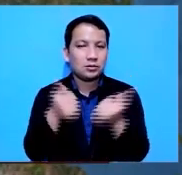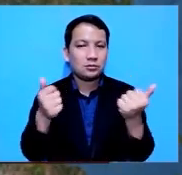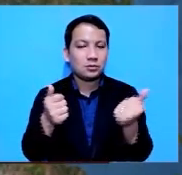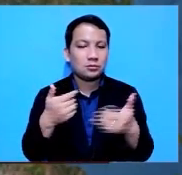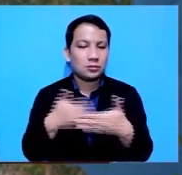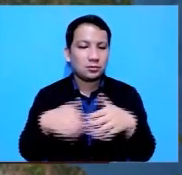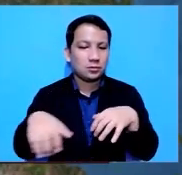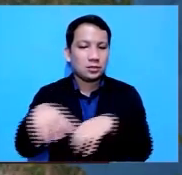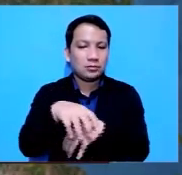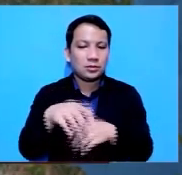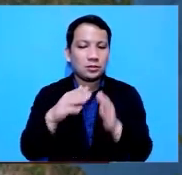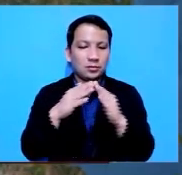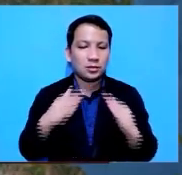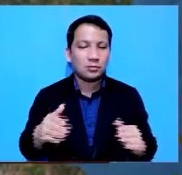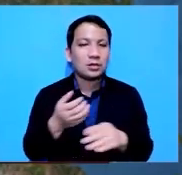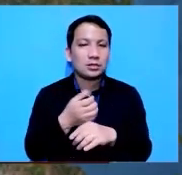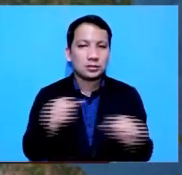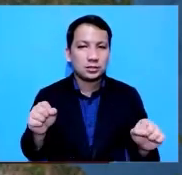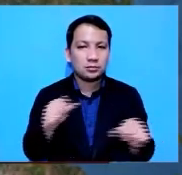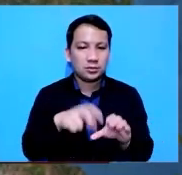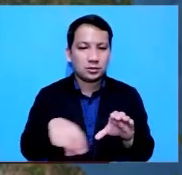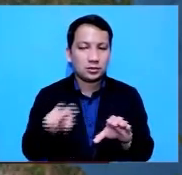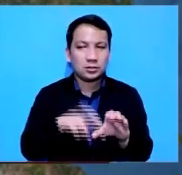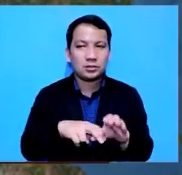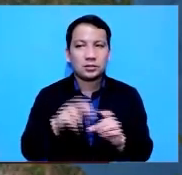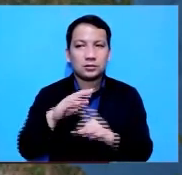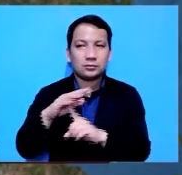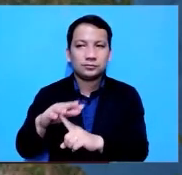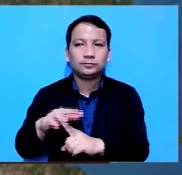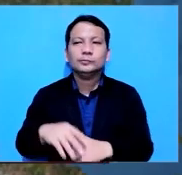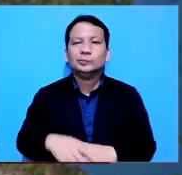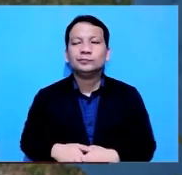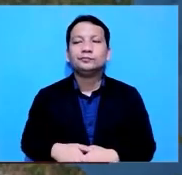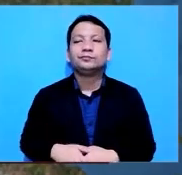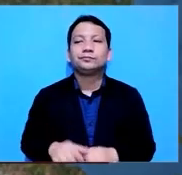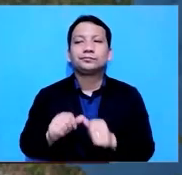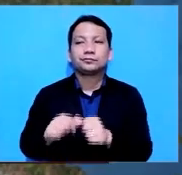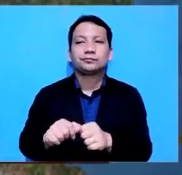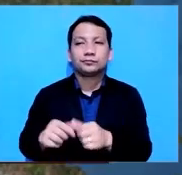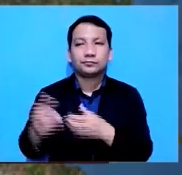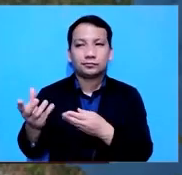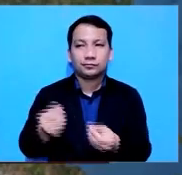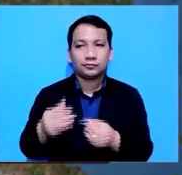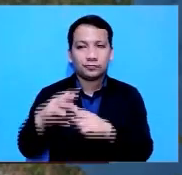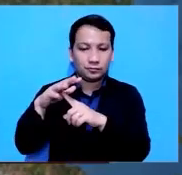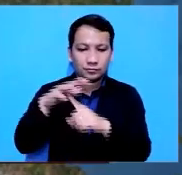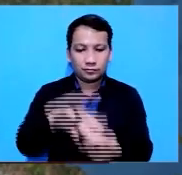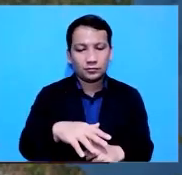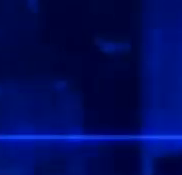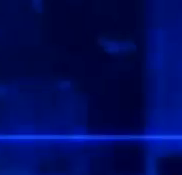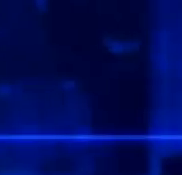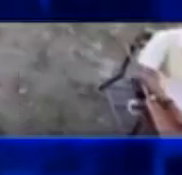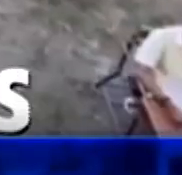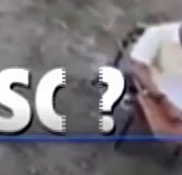bahay. Ligtas naman ang mga sakay ng aeroplano. Kasalukuyang nire-recover ang bumagsak na aircraft.